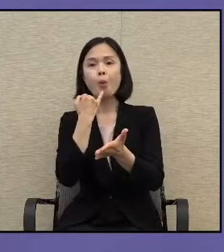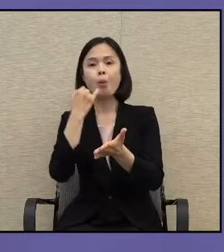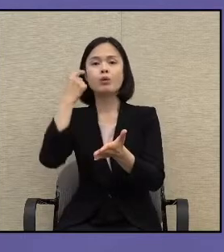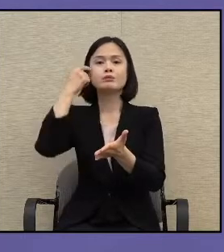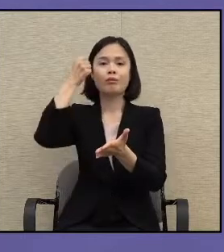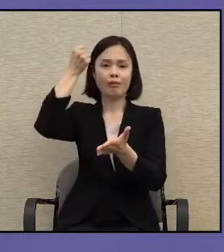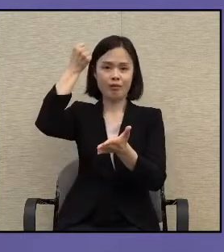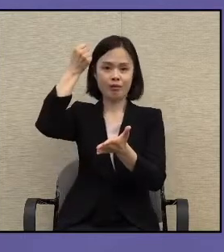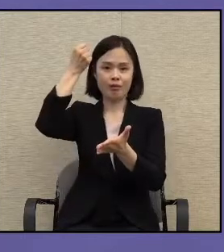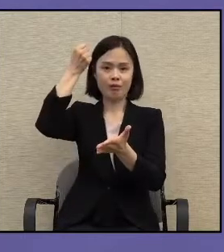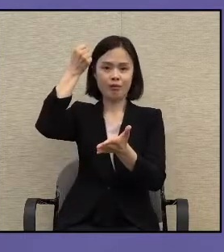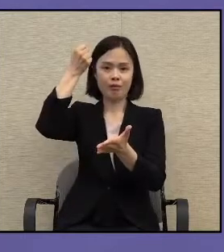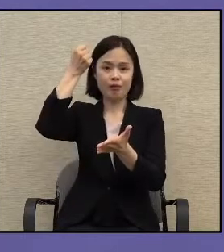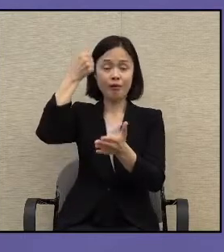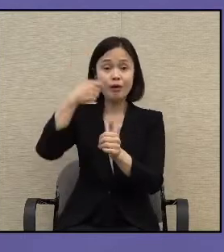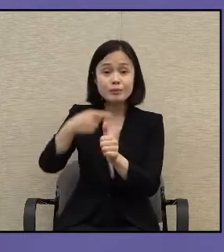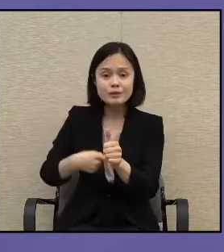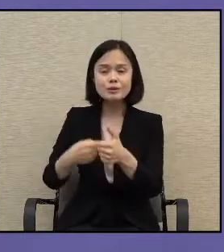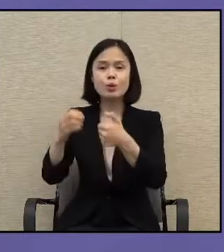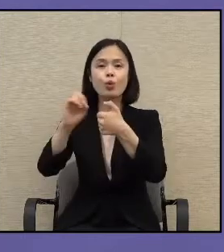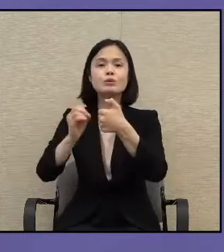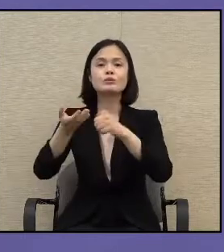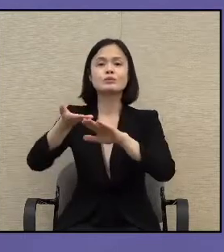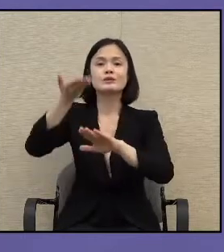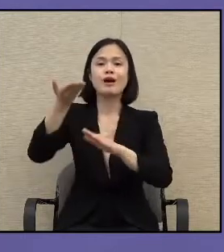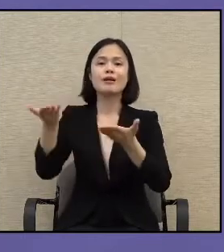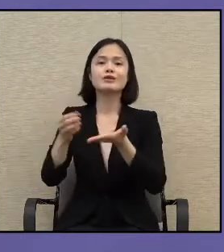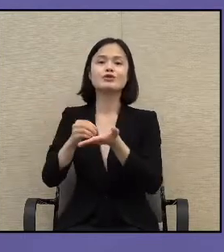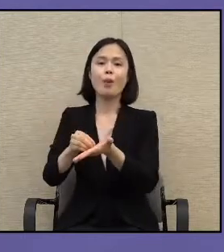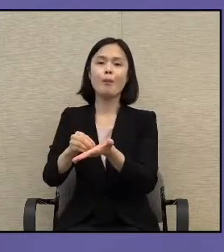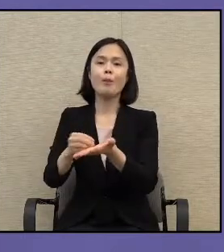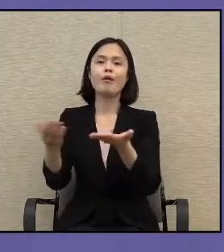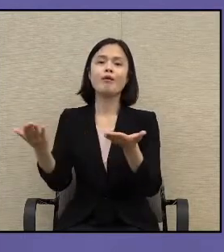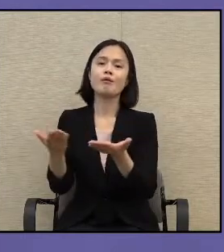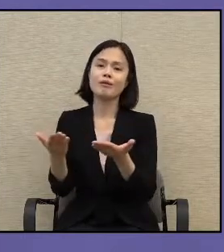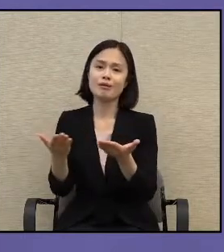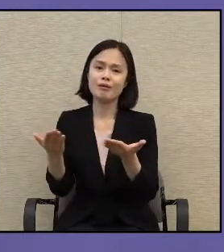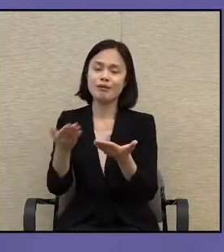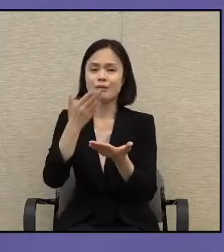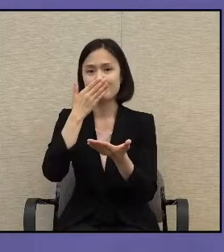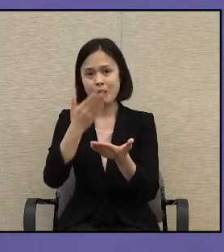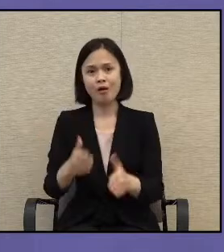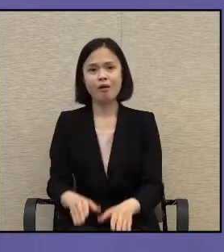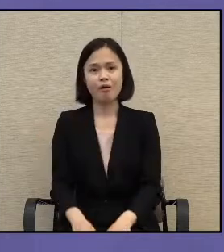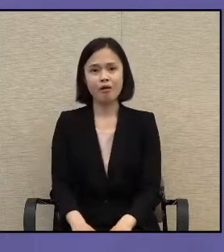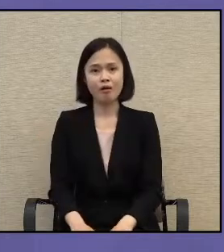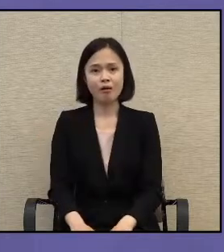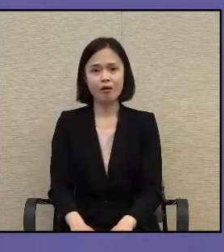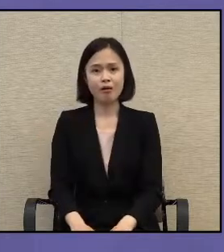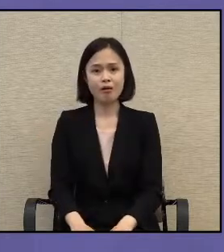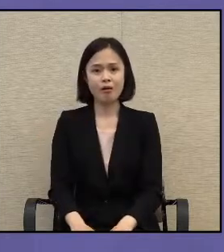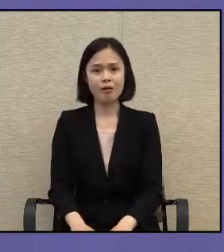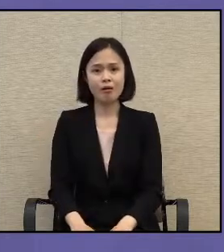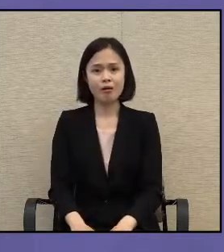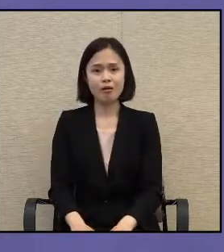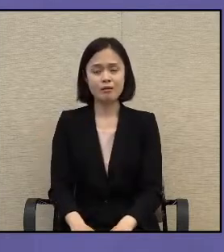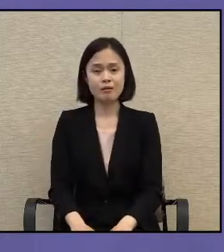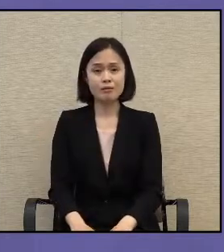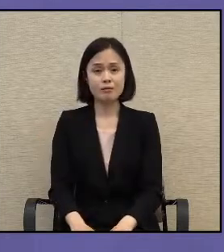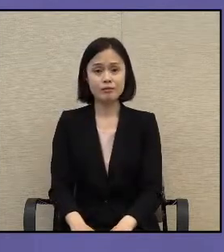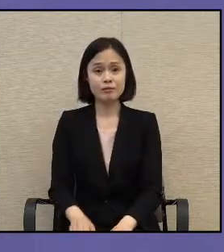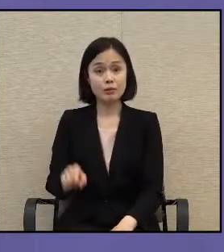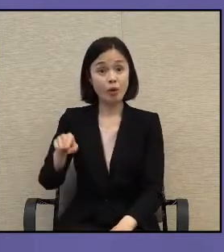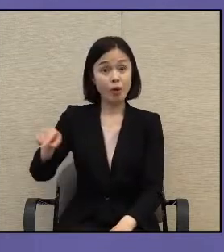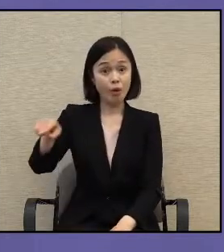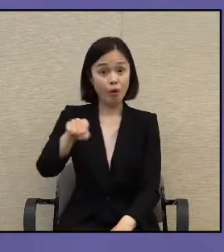이제 고용의 상태에 놓여 있었던 그런 조현병 환자들은 확실히 이제 여러 가지